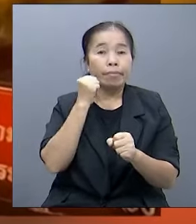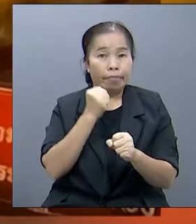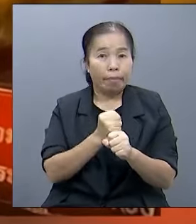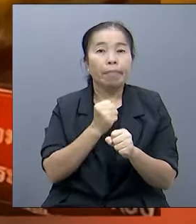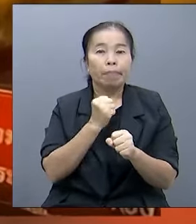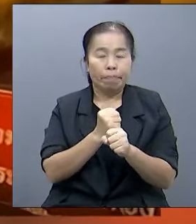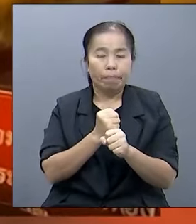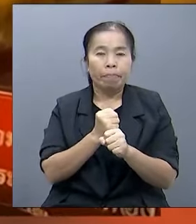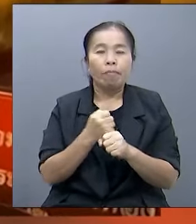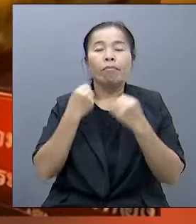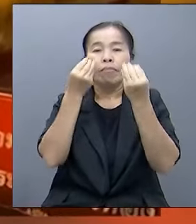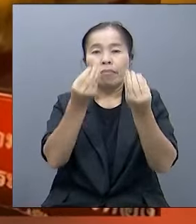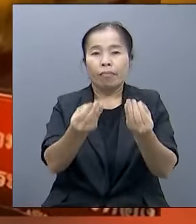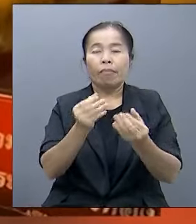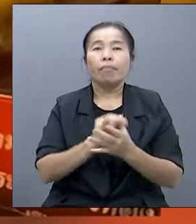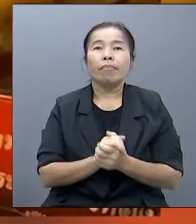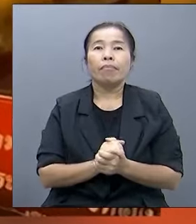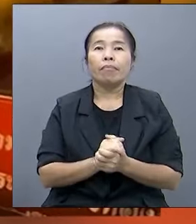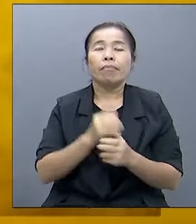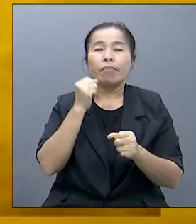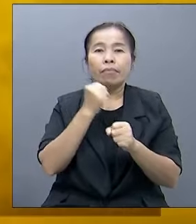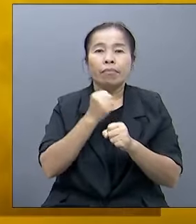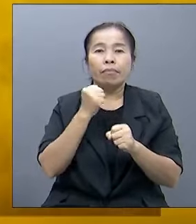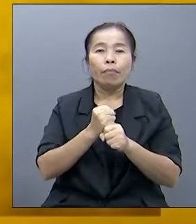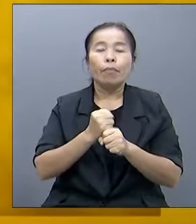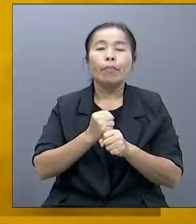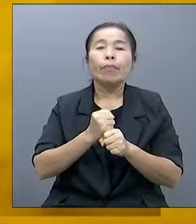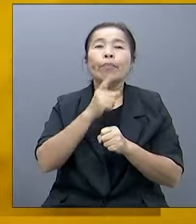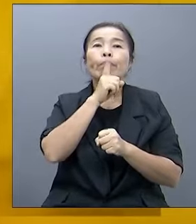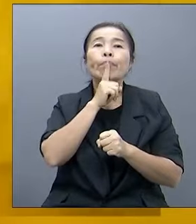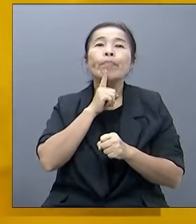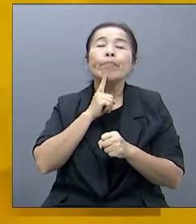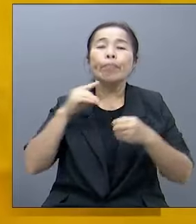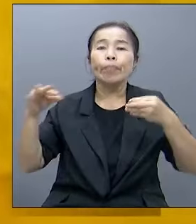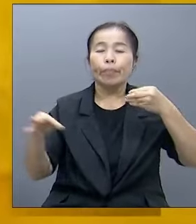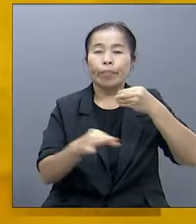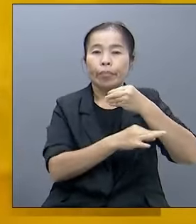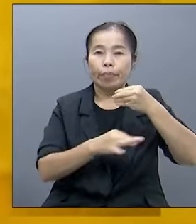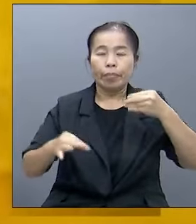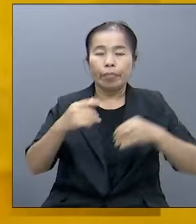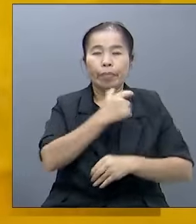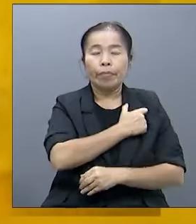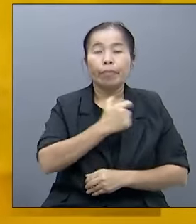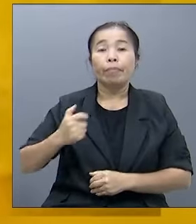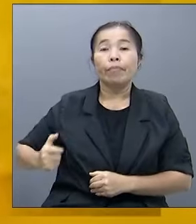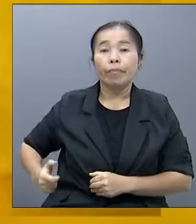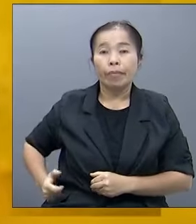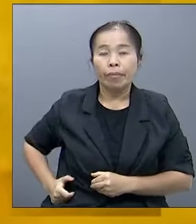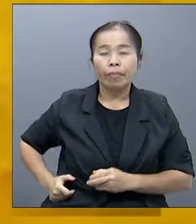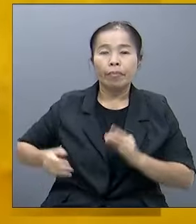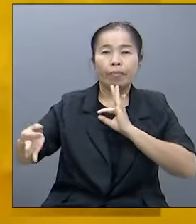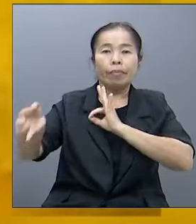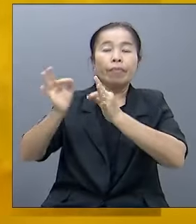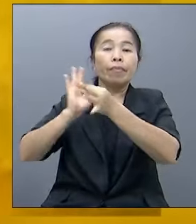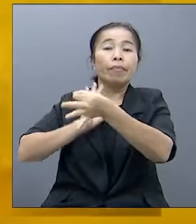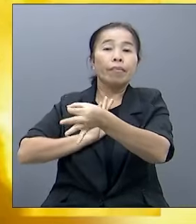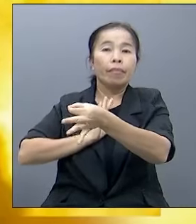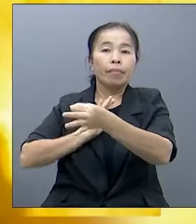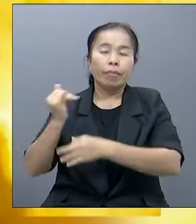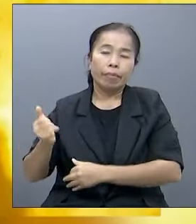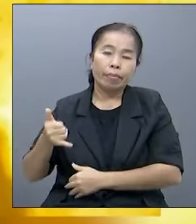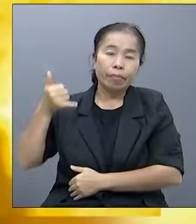ดเกล้าโปรดกระหม่อมค่ะให้สมเด็จพระกนิษฐาธิราชเจ้ากรมสมเด็จพระเทพรัตนราชสุดาเจ้าฟ้ามหาจักรีสิรินธรสยามบรมราช